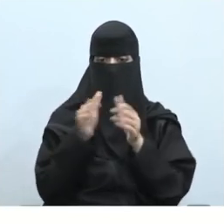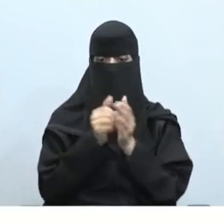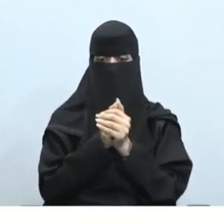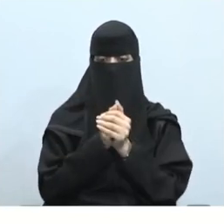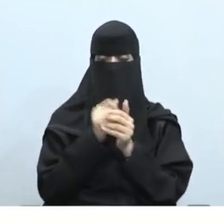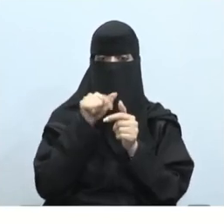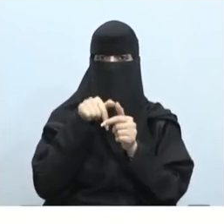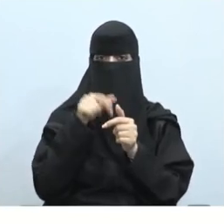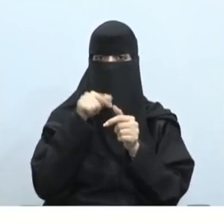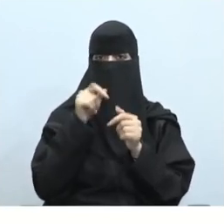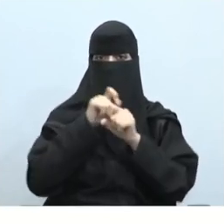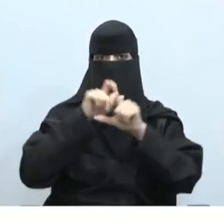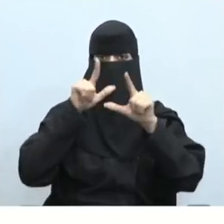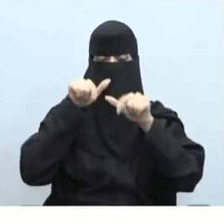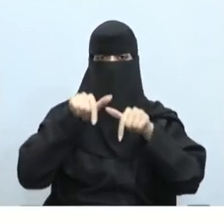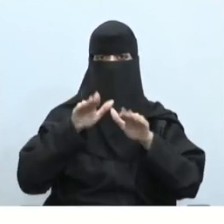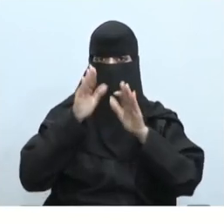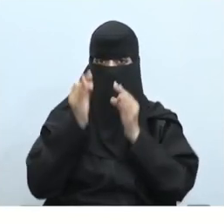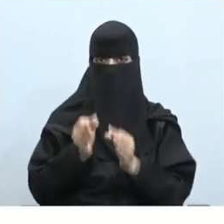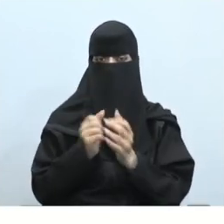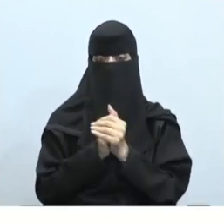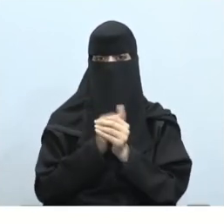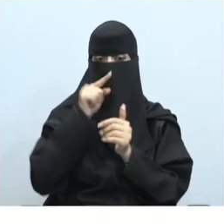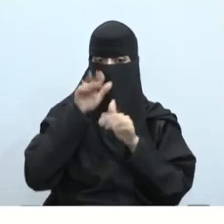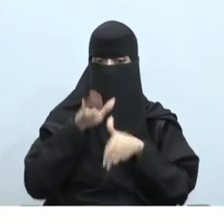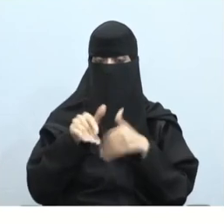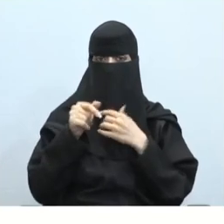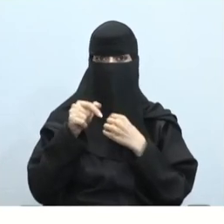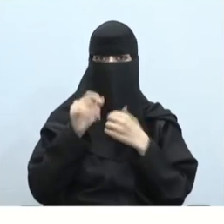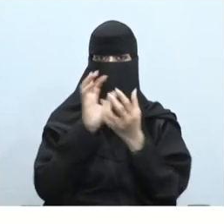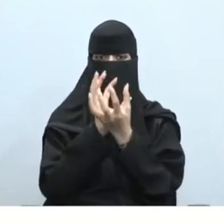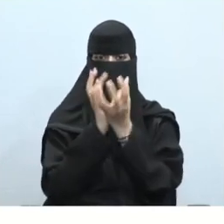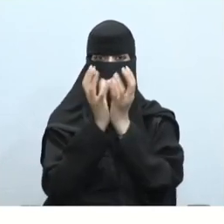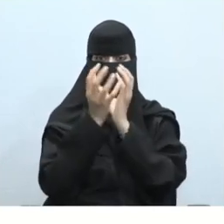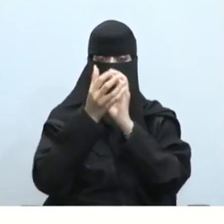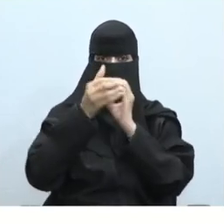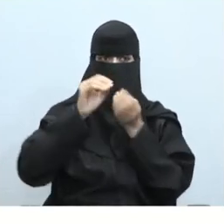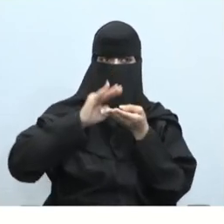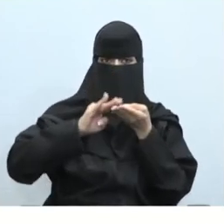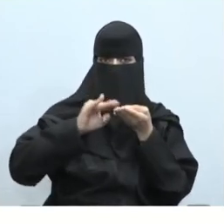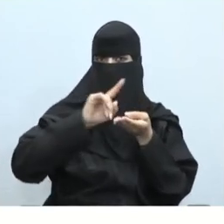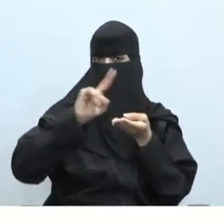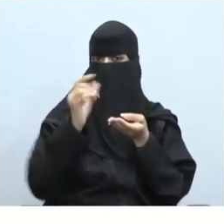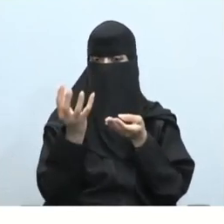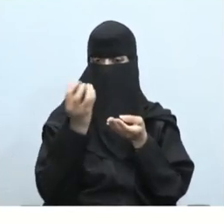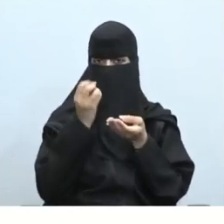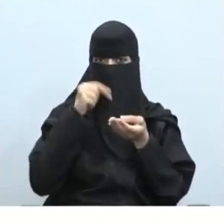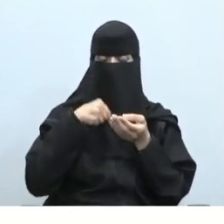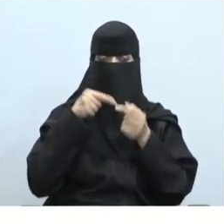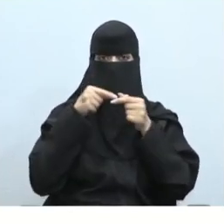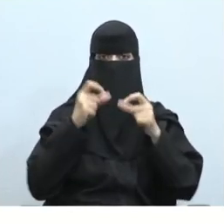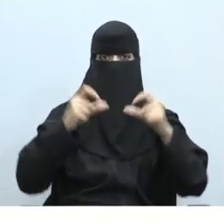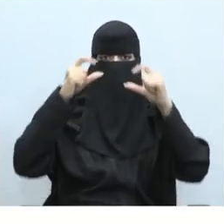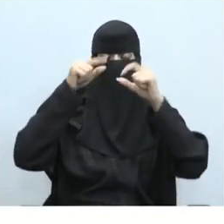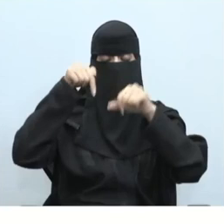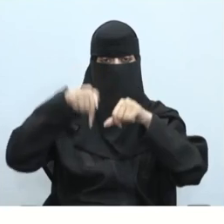الى دليل كي تثبت اذا كرويه الارض لا تحتاج الى دليل